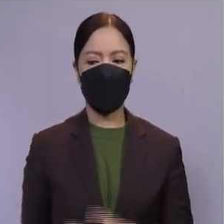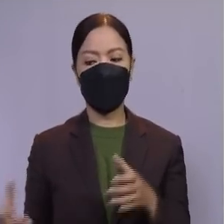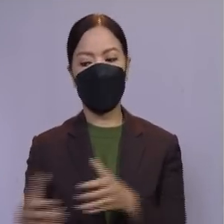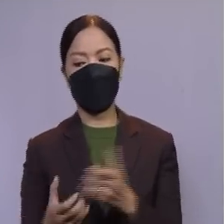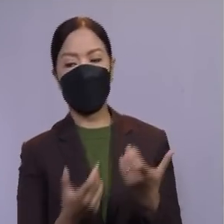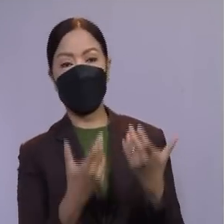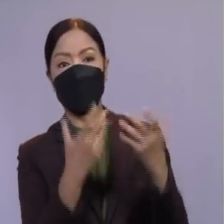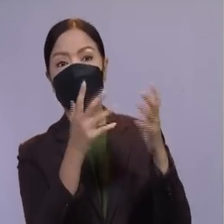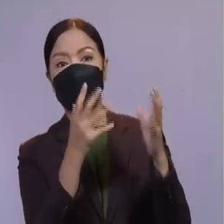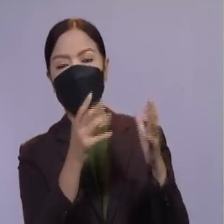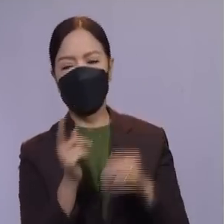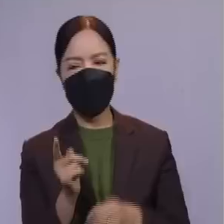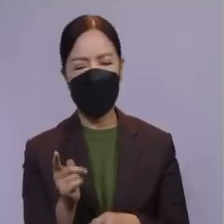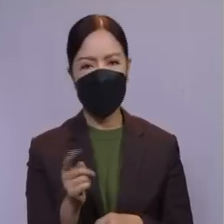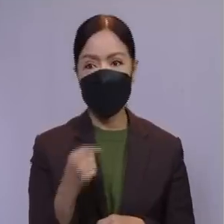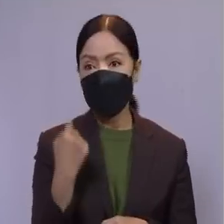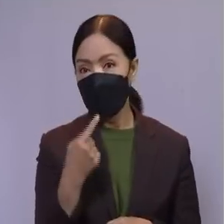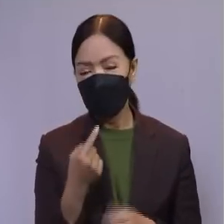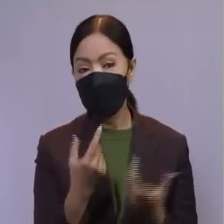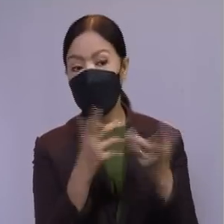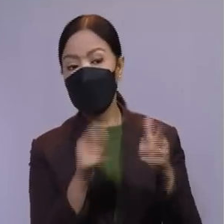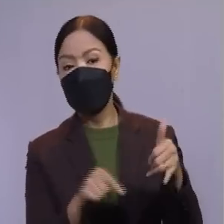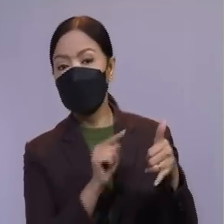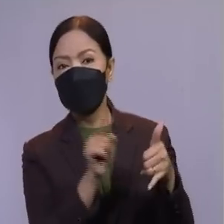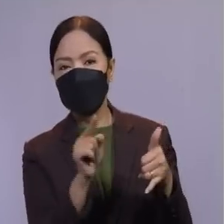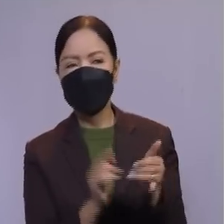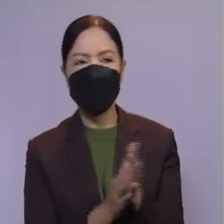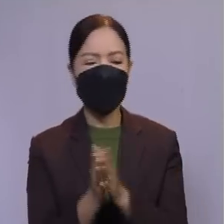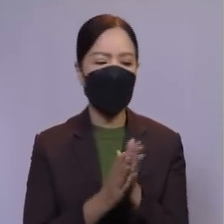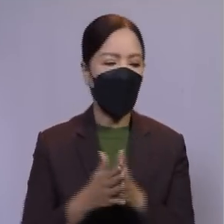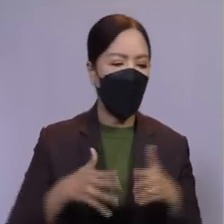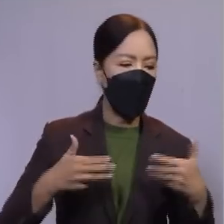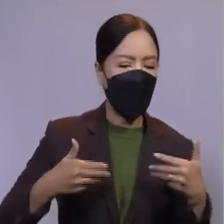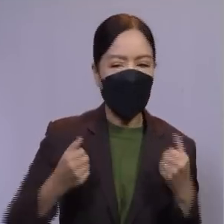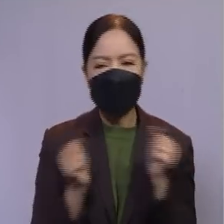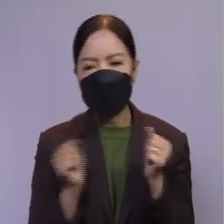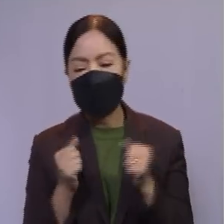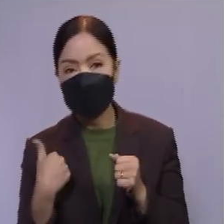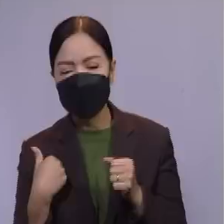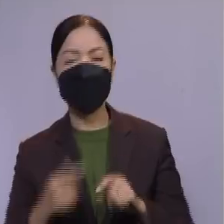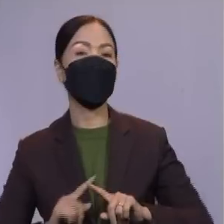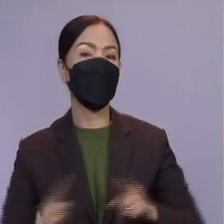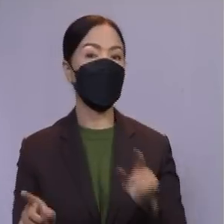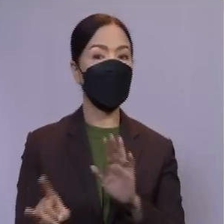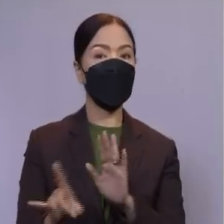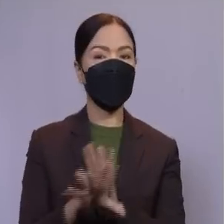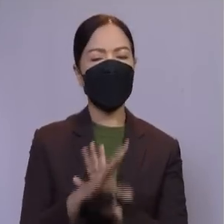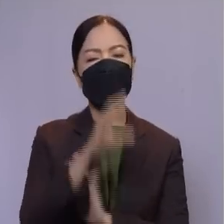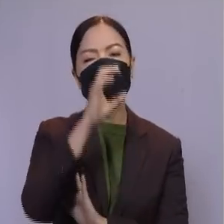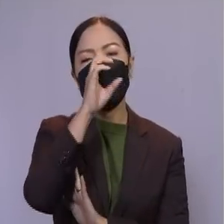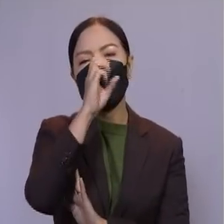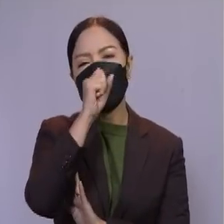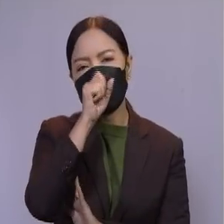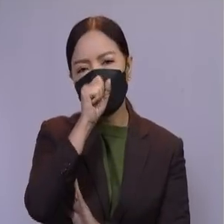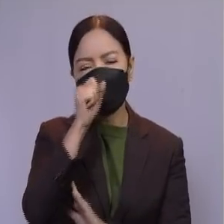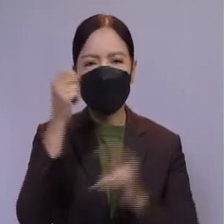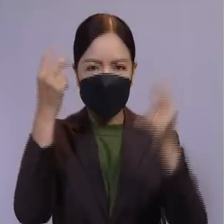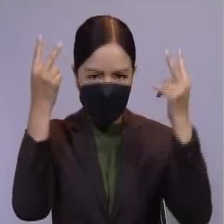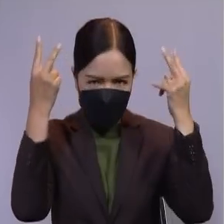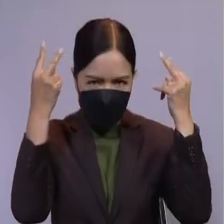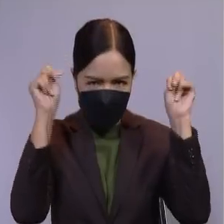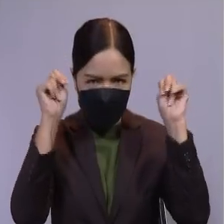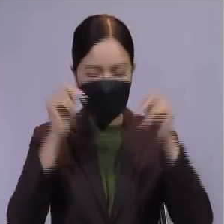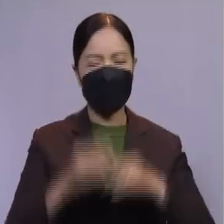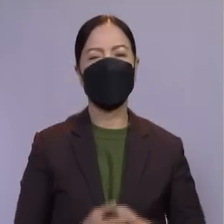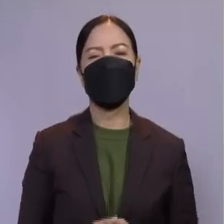ถึงกับว่าครูใครที่เชียร์พลเอกประยุทธ์ก็ร้อนๆหนาวๆเหมือนกันนะแต่ว่าสุดท้ายก็ได้แค่ลองนะคะลองดูเท่า